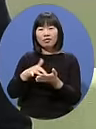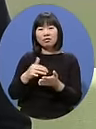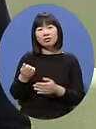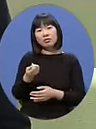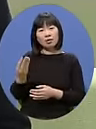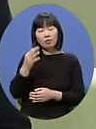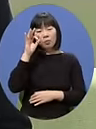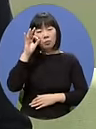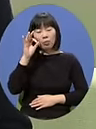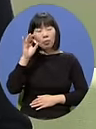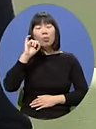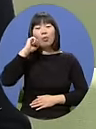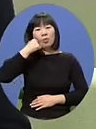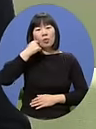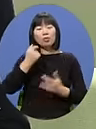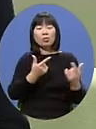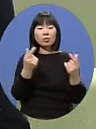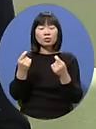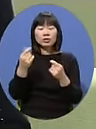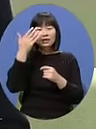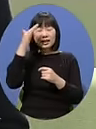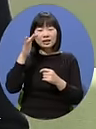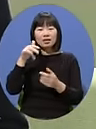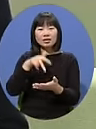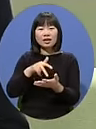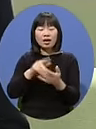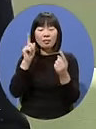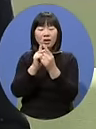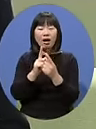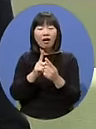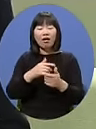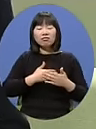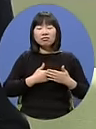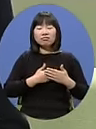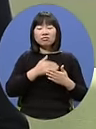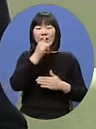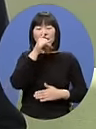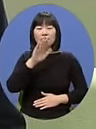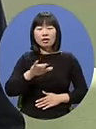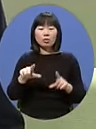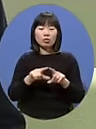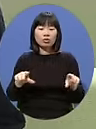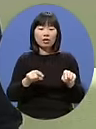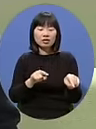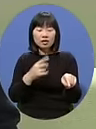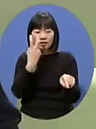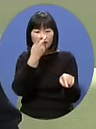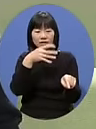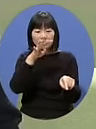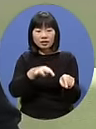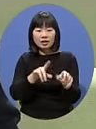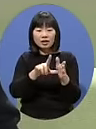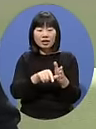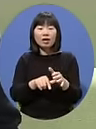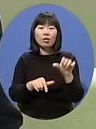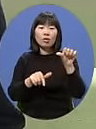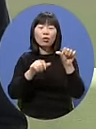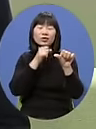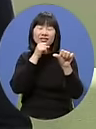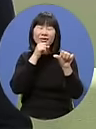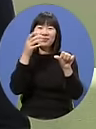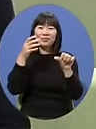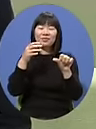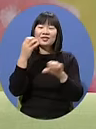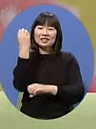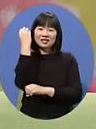이제 볼 수 있는 건 아니고요. 아, 모든 아이들이 낯선 상에서는 약간 긴장을 하는데 이제 보통 요거 체크리스트 할 때는 5점 적도로 해요. 그래서